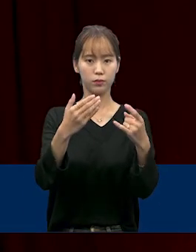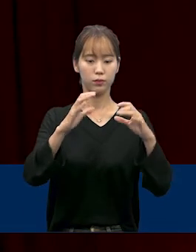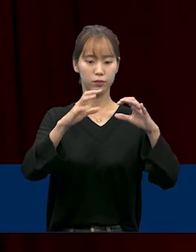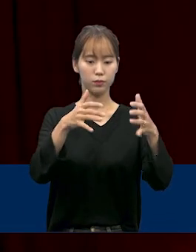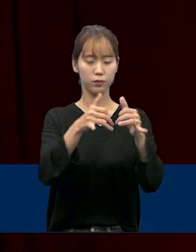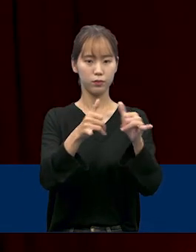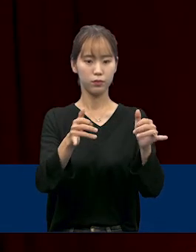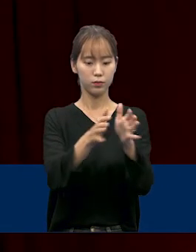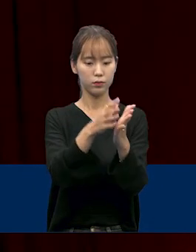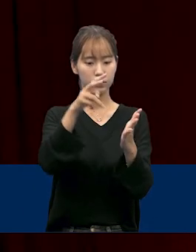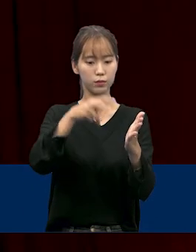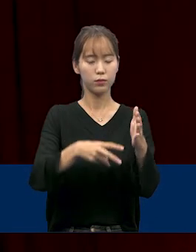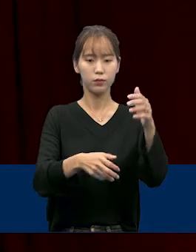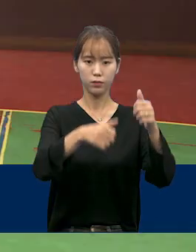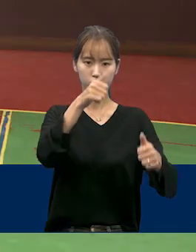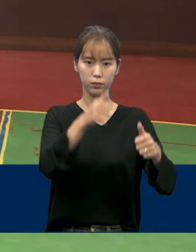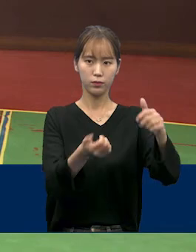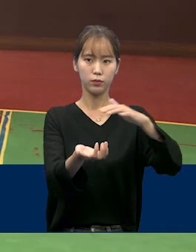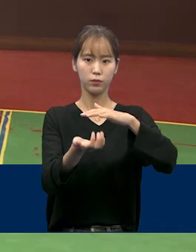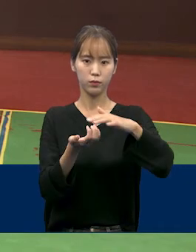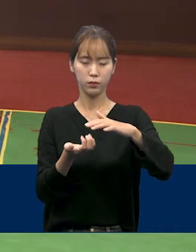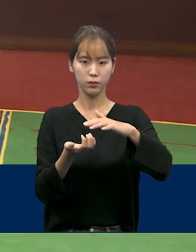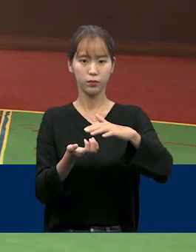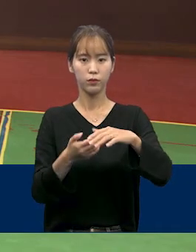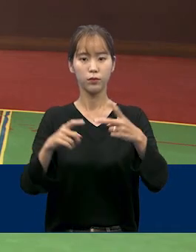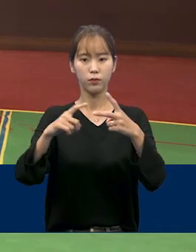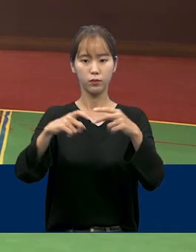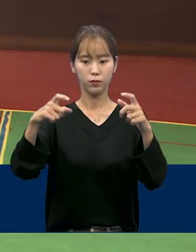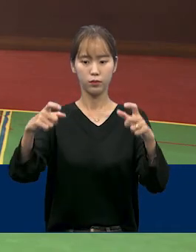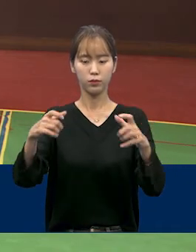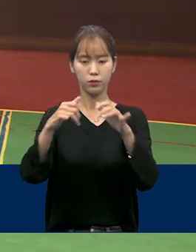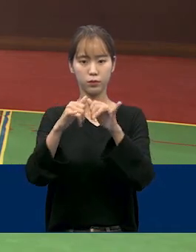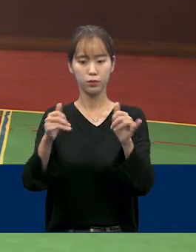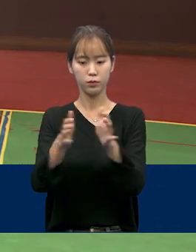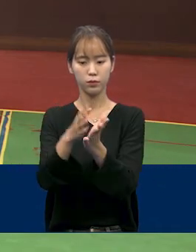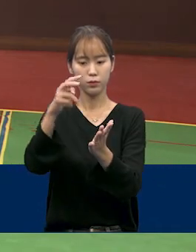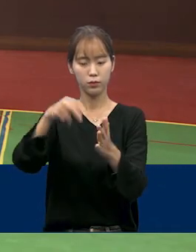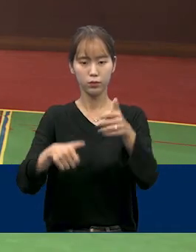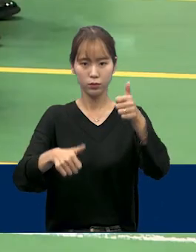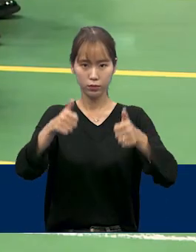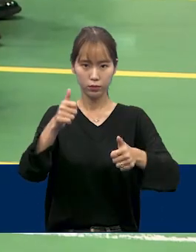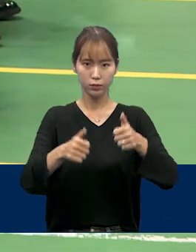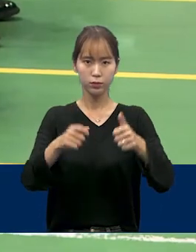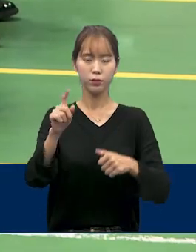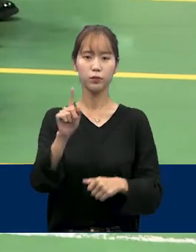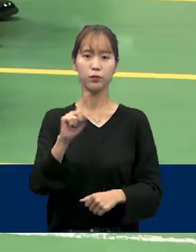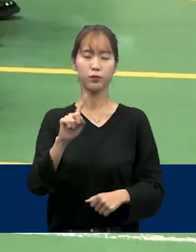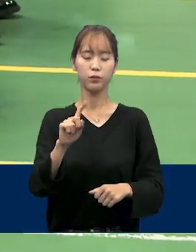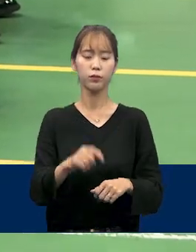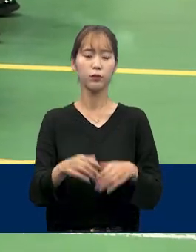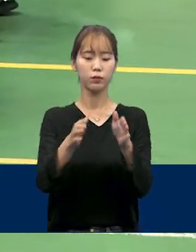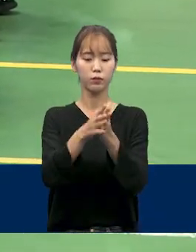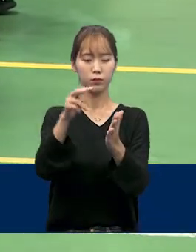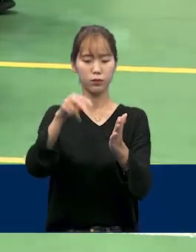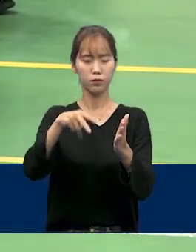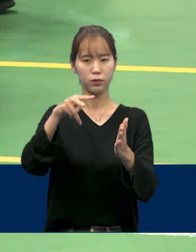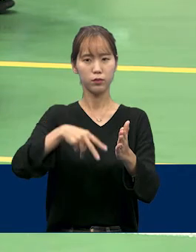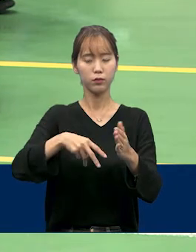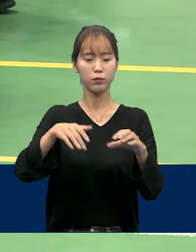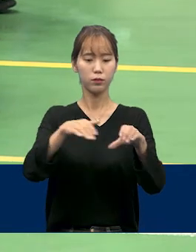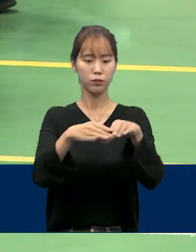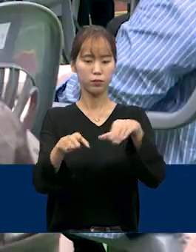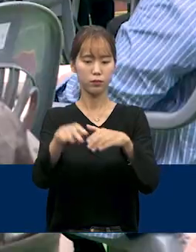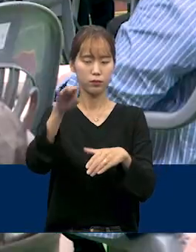39회 국민 독서 경진대회 예산으로 치러진 동대문구 민 독서 경진대회는 독서 생활화 운동을